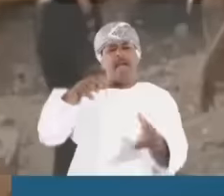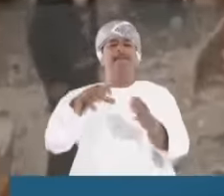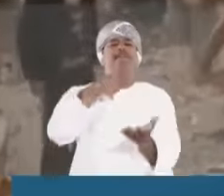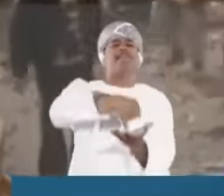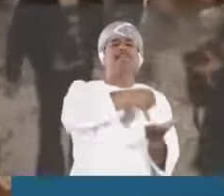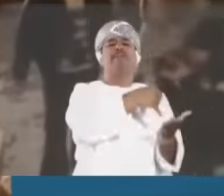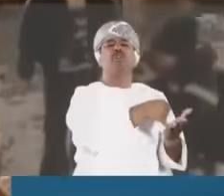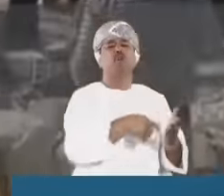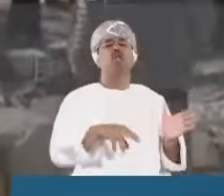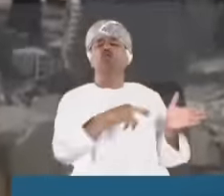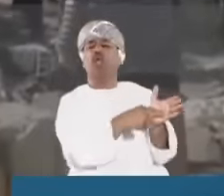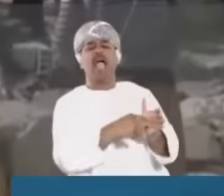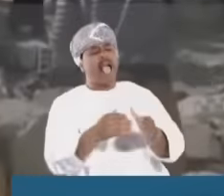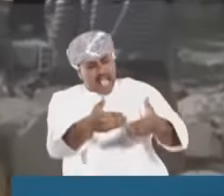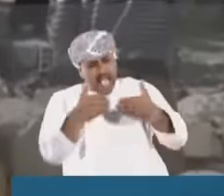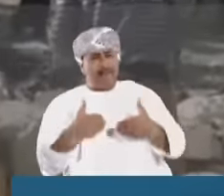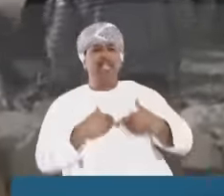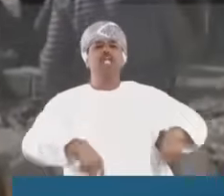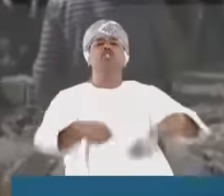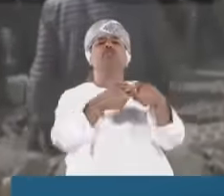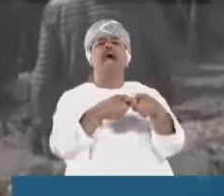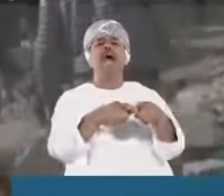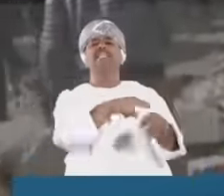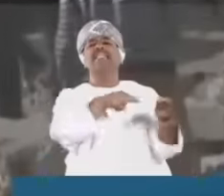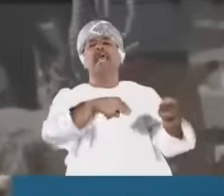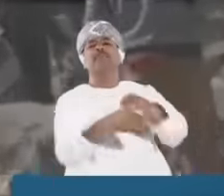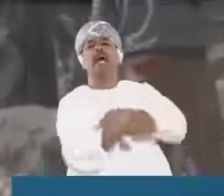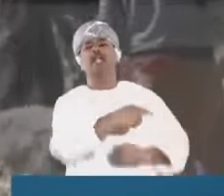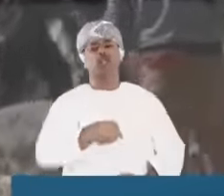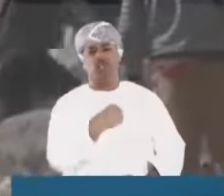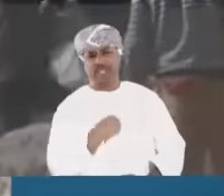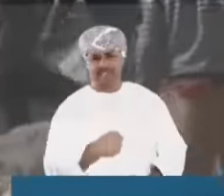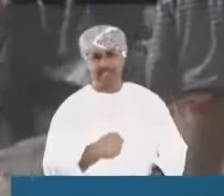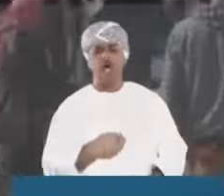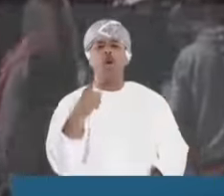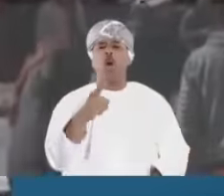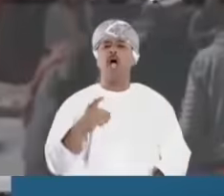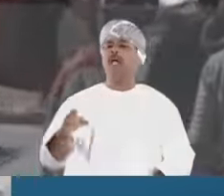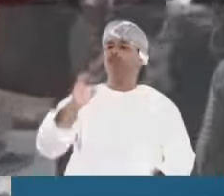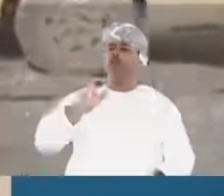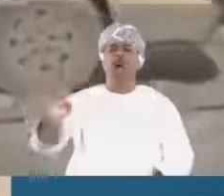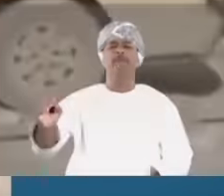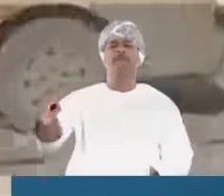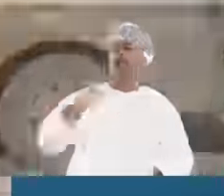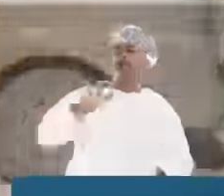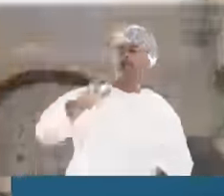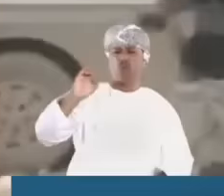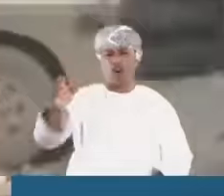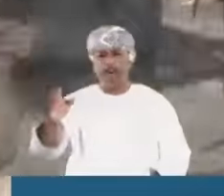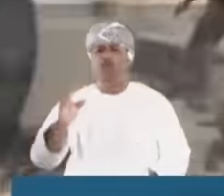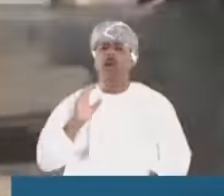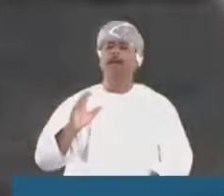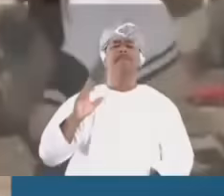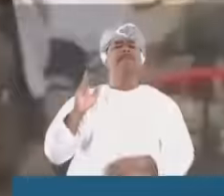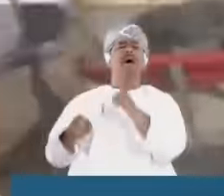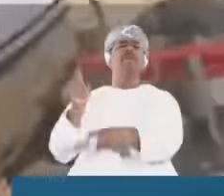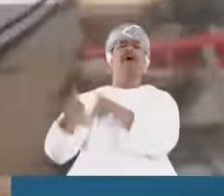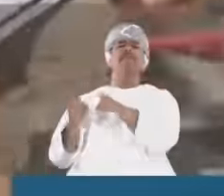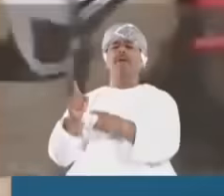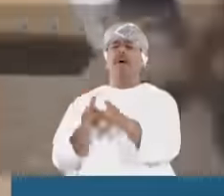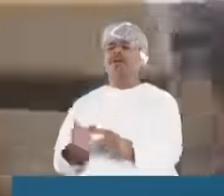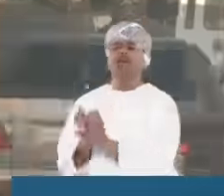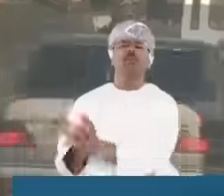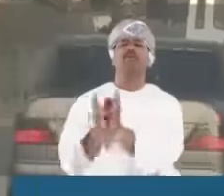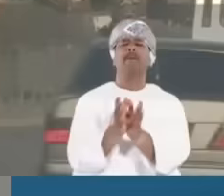بدء محادثات السلام في جنيف، ومع الأخذ والرد في التكهنات حول حضور بعض الأطراف مفاوضات